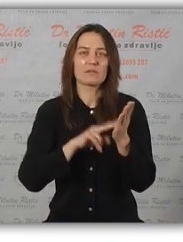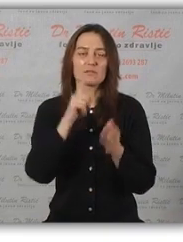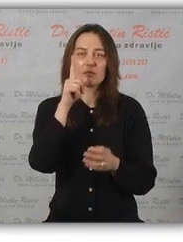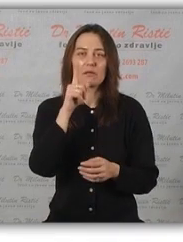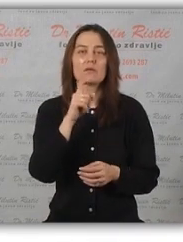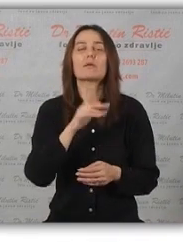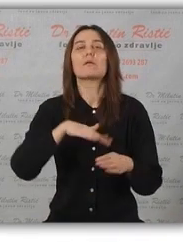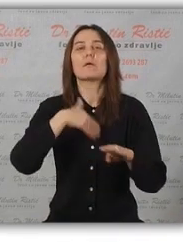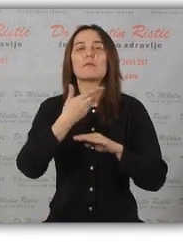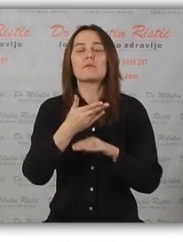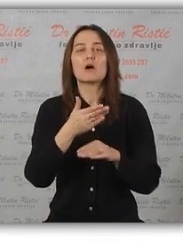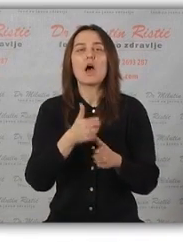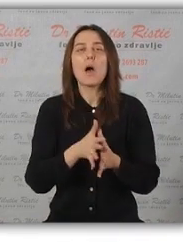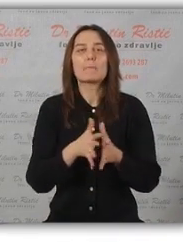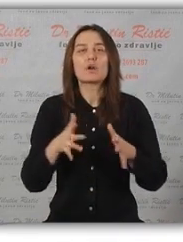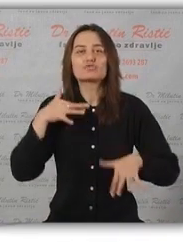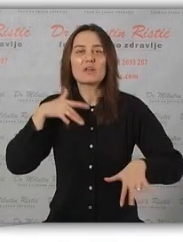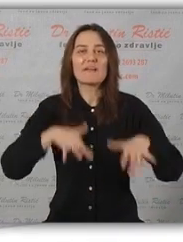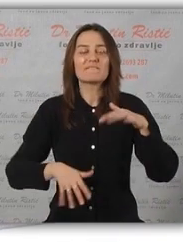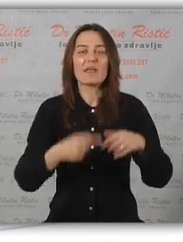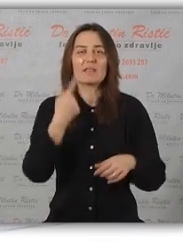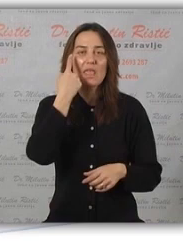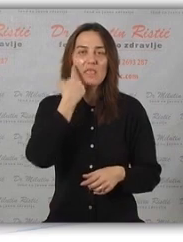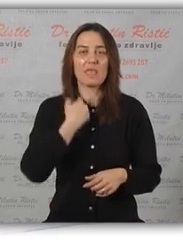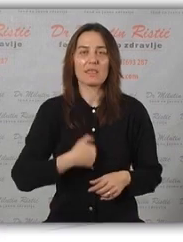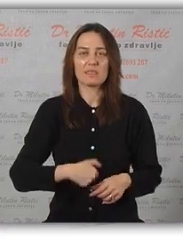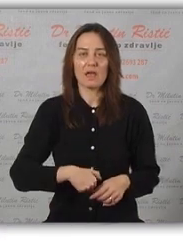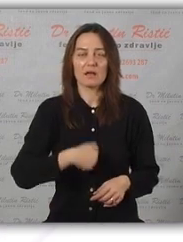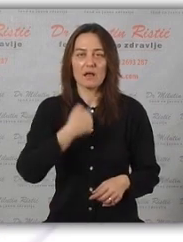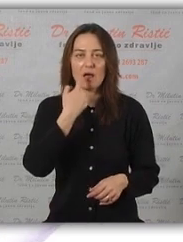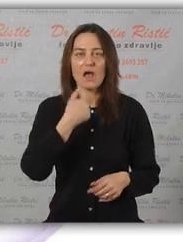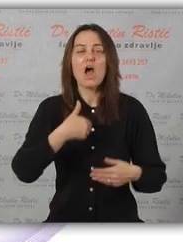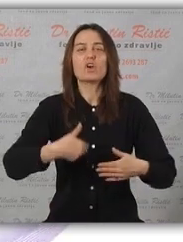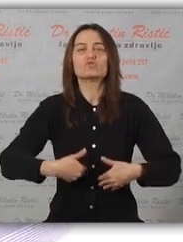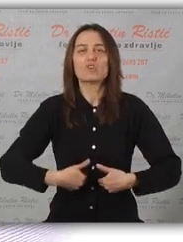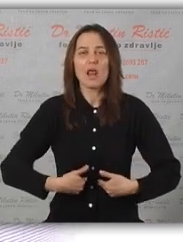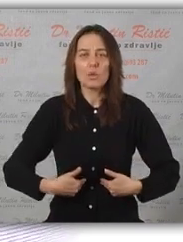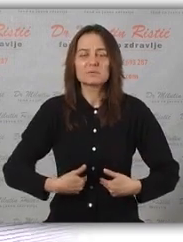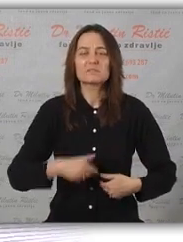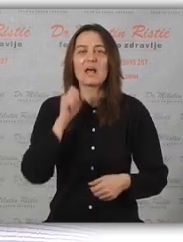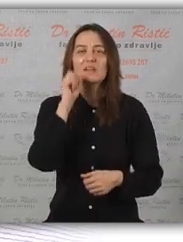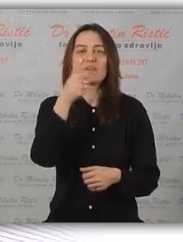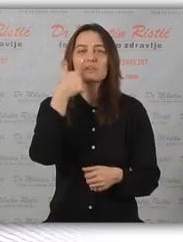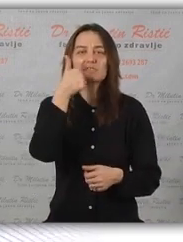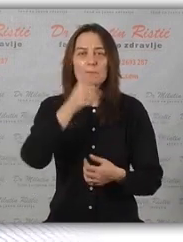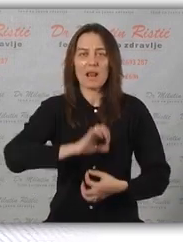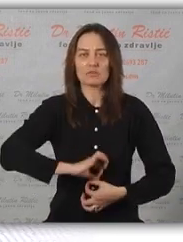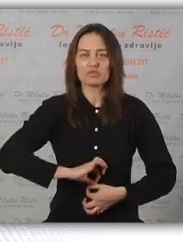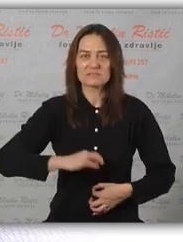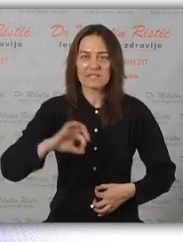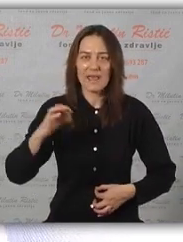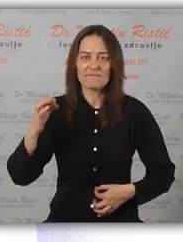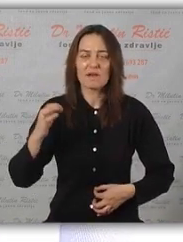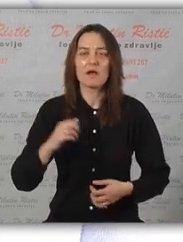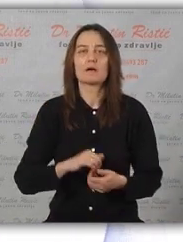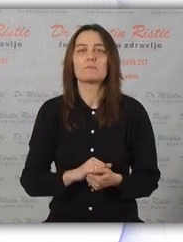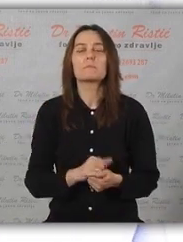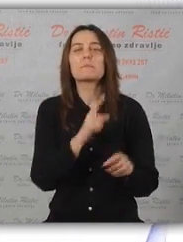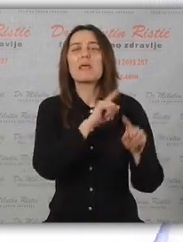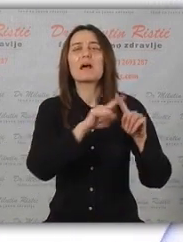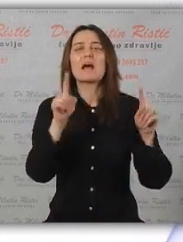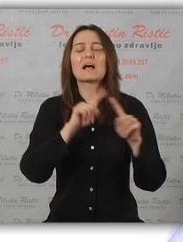gastritis, onda proširene vene jednjaka, variks jednjaka, želuca, 12-palačnog